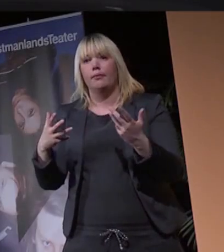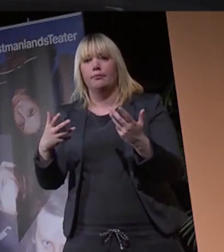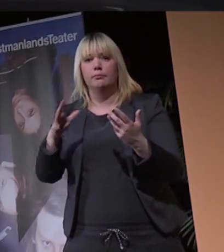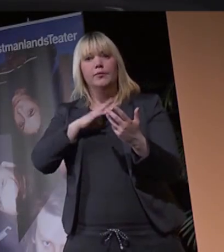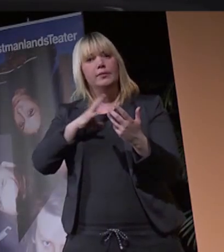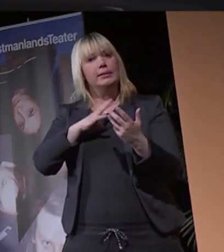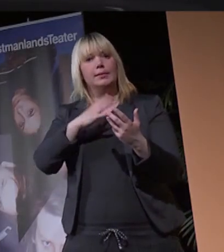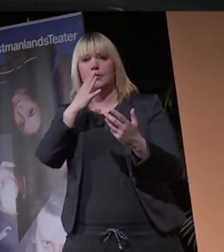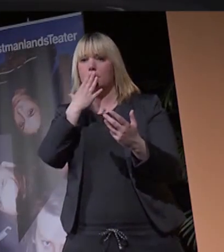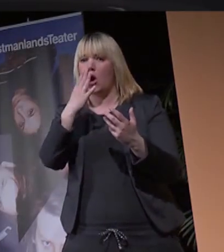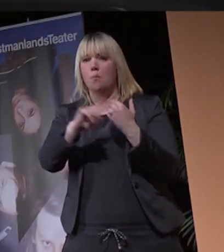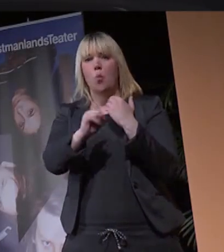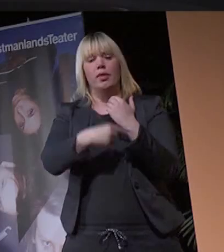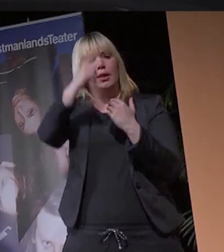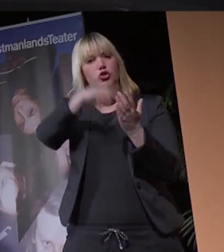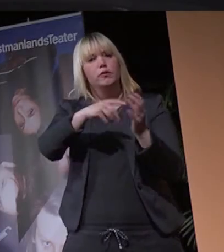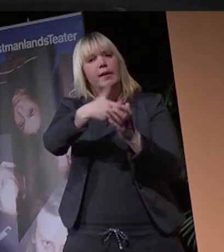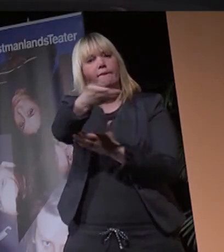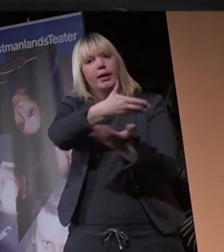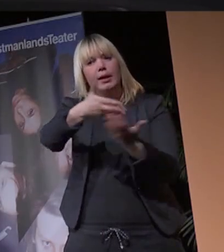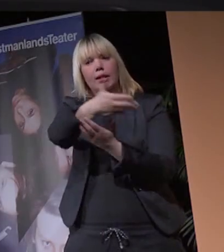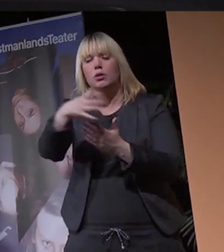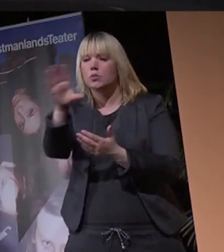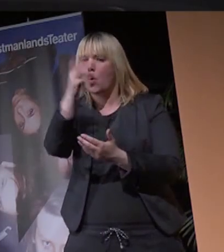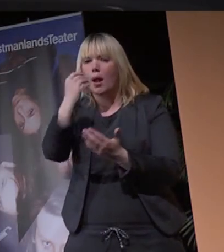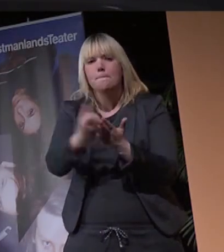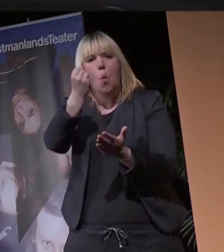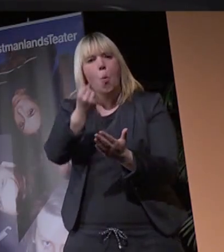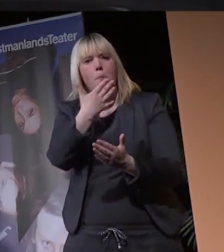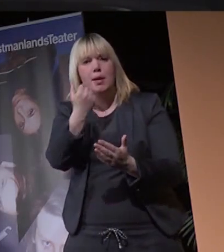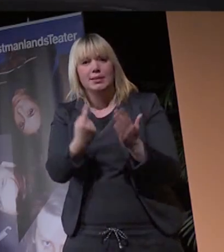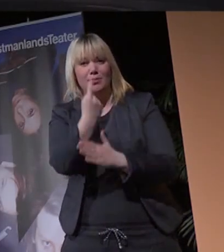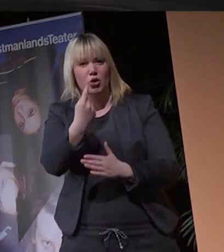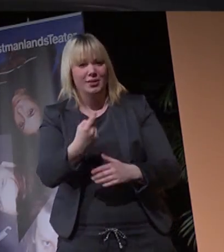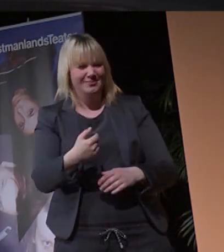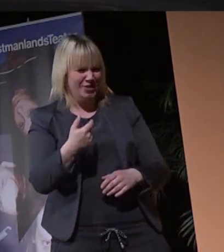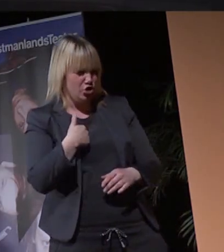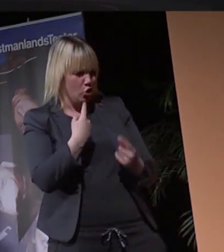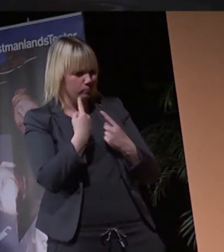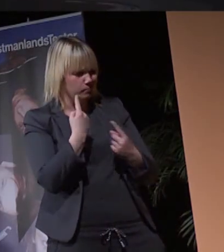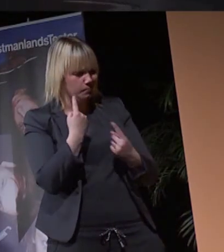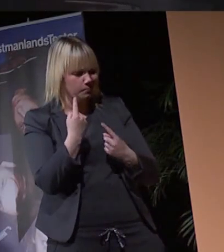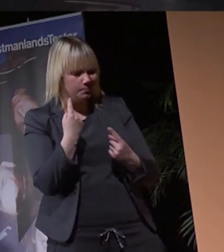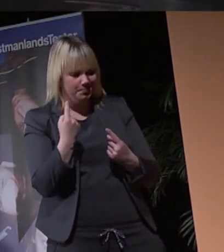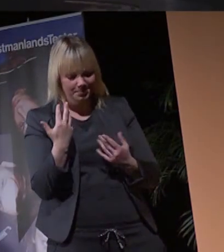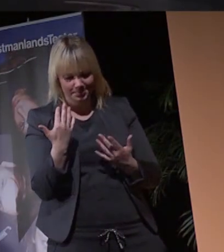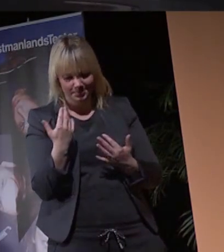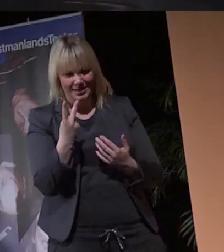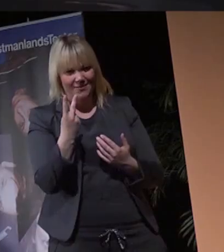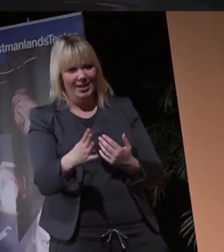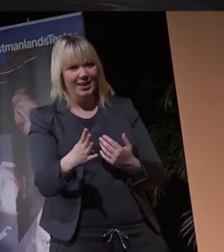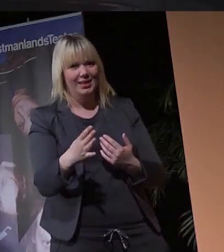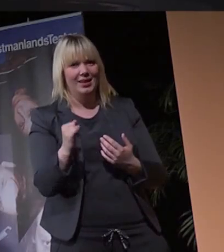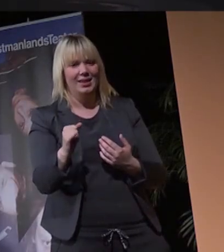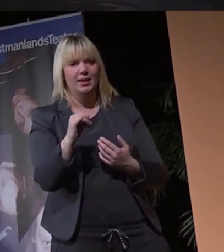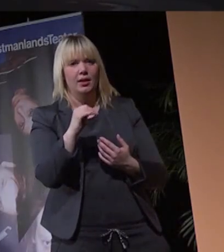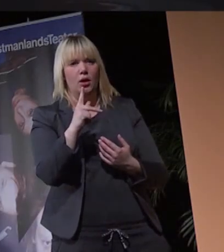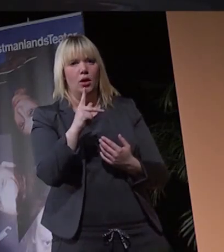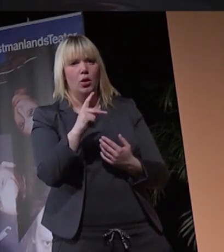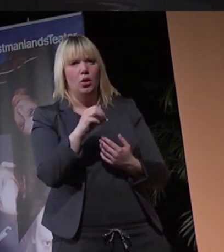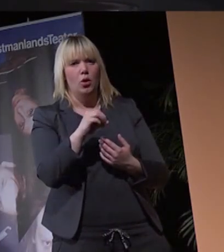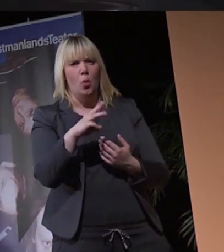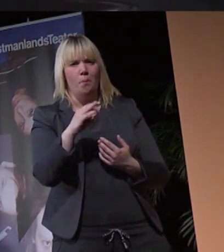Det har du rätt i. Och det sa du. Samverkan sa vi då. Ja, och då sa samverkan dels, men sen också olika